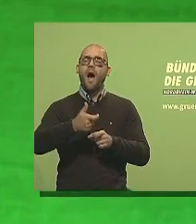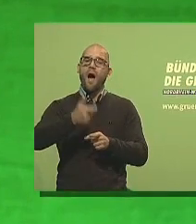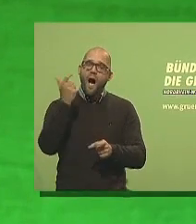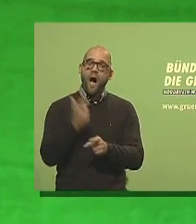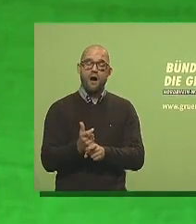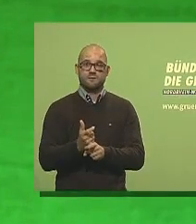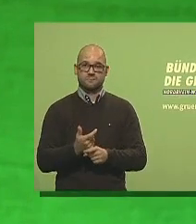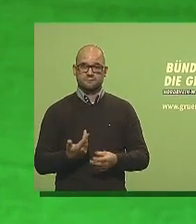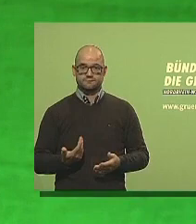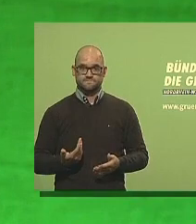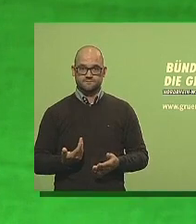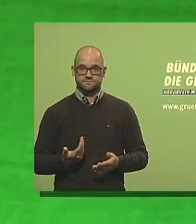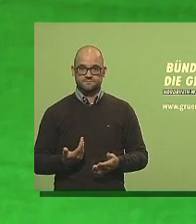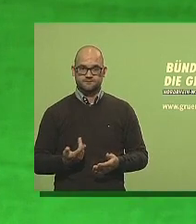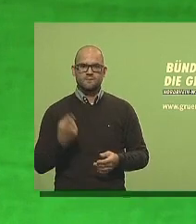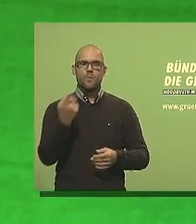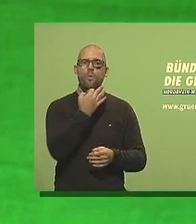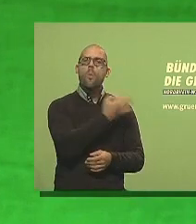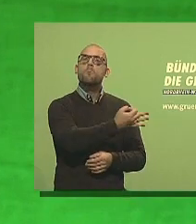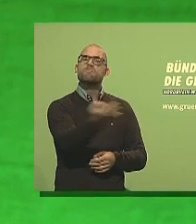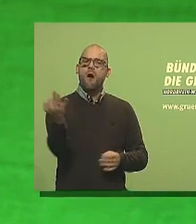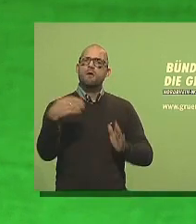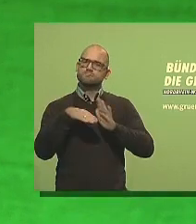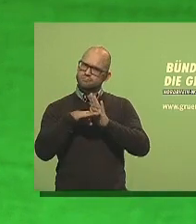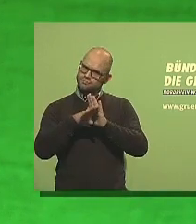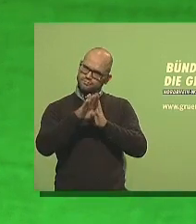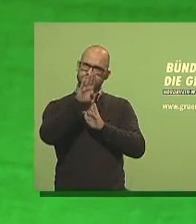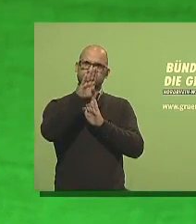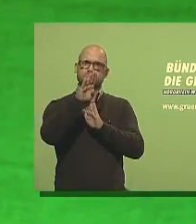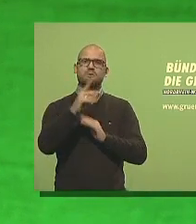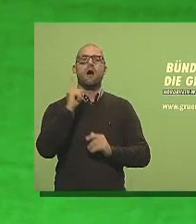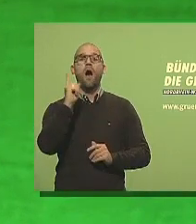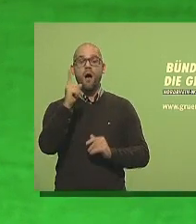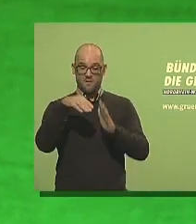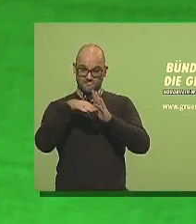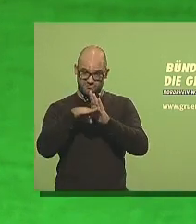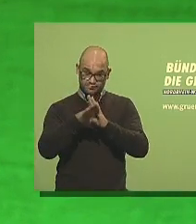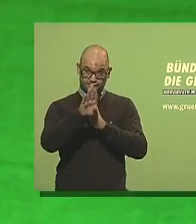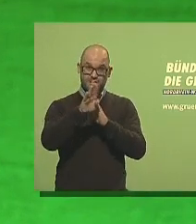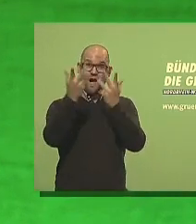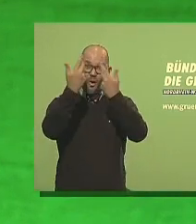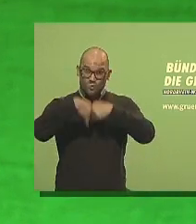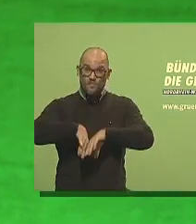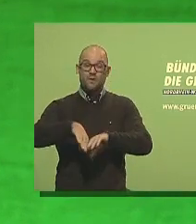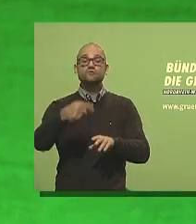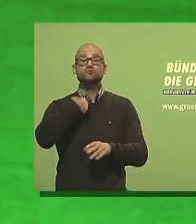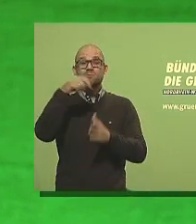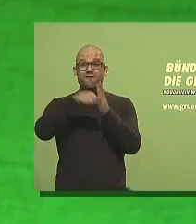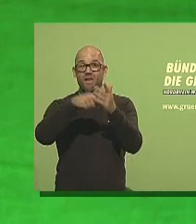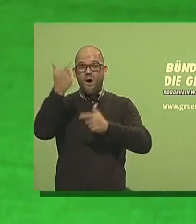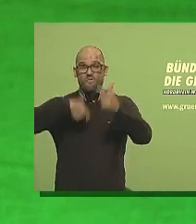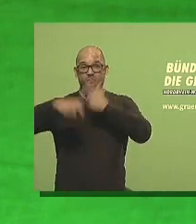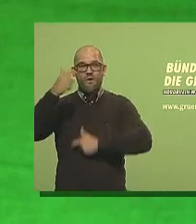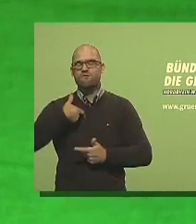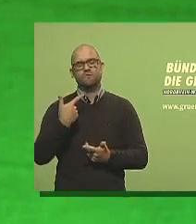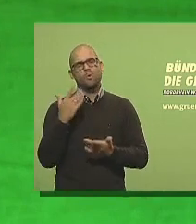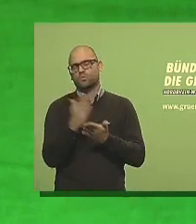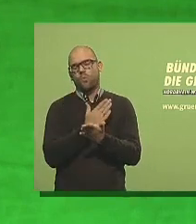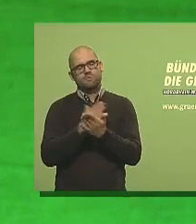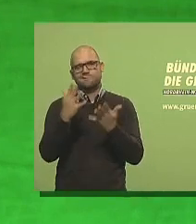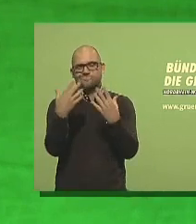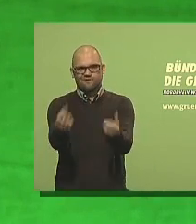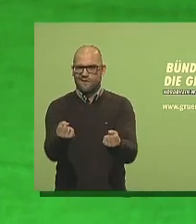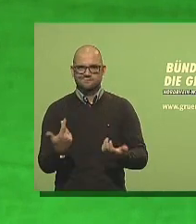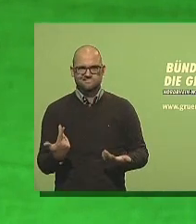Umfragen steigen, aber Stimmung, liebe Freundinnen und Freunde, bringt noch keine Stimmen. Wir werden Überzeugungsarbeit leisten müssen. In den